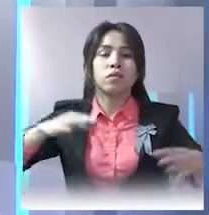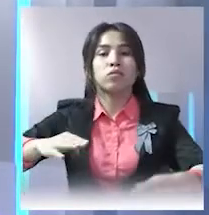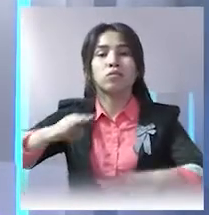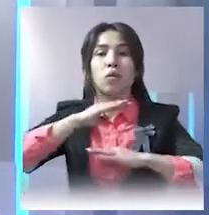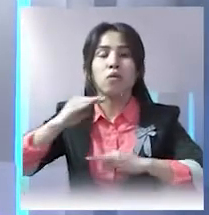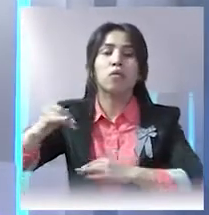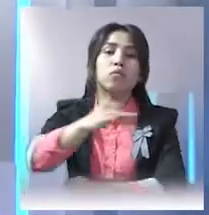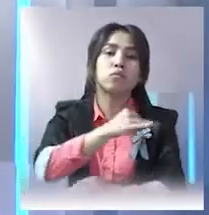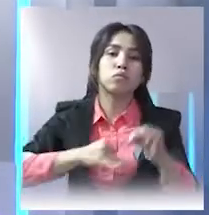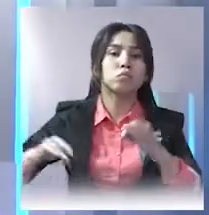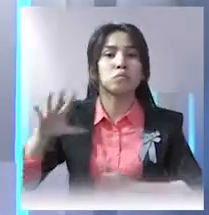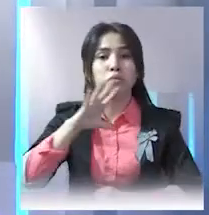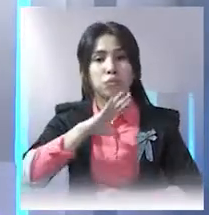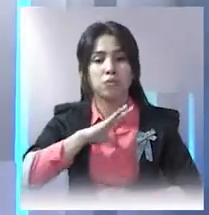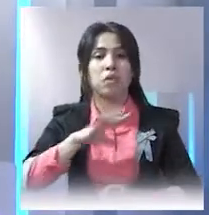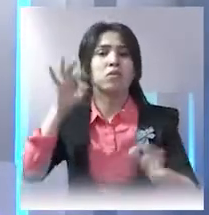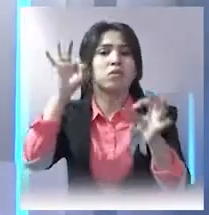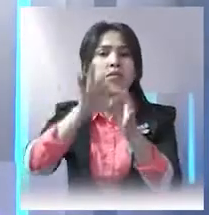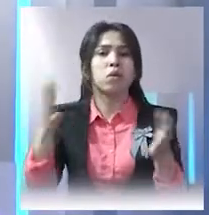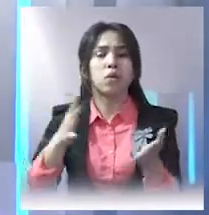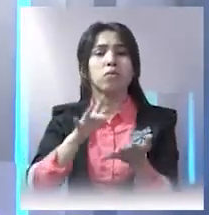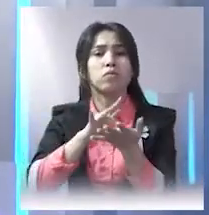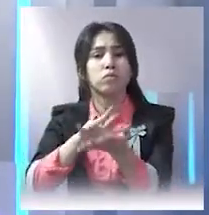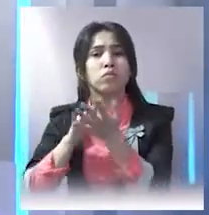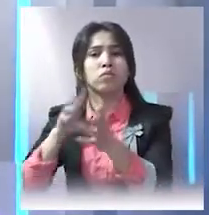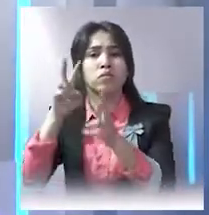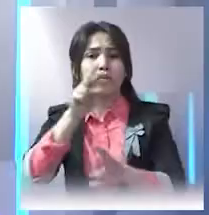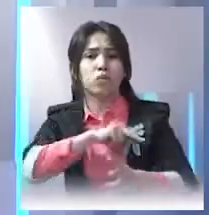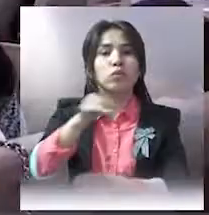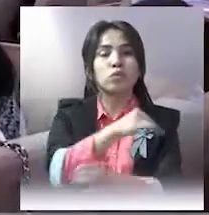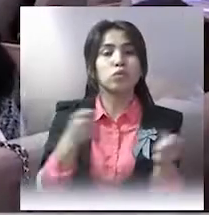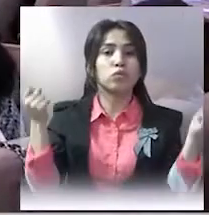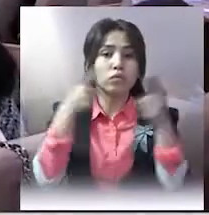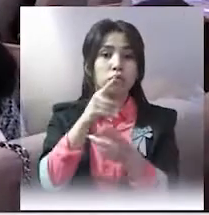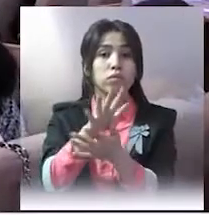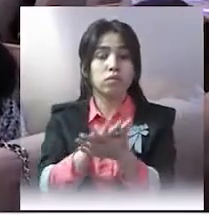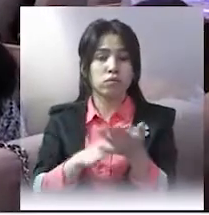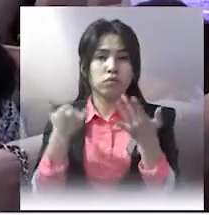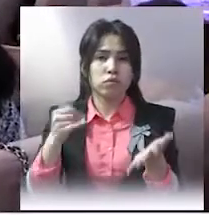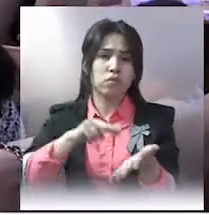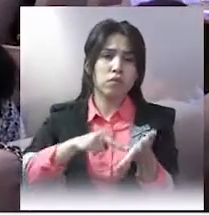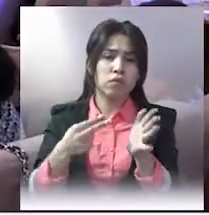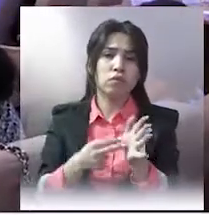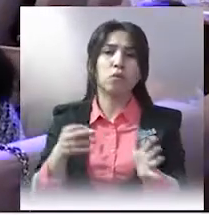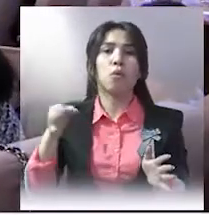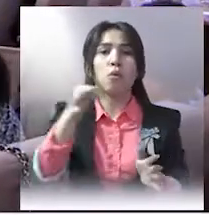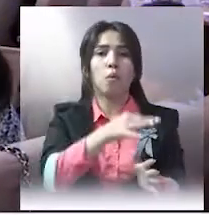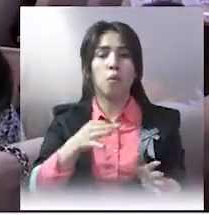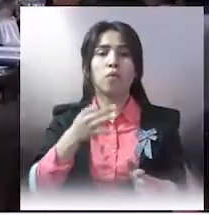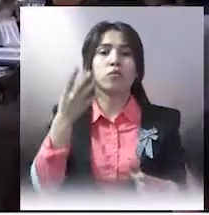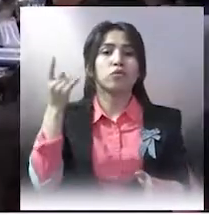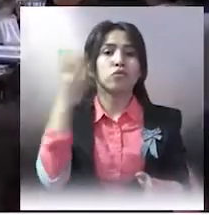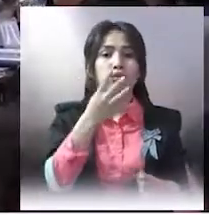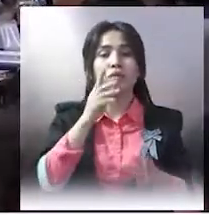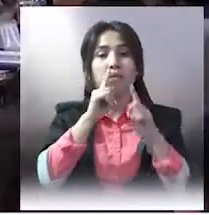жан-жақты талқыланған жиын жөнінде толығырақ тілші бейнематериалында. Бүгінгі жаһандану дәуірінде өскелең ұрпаққа білім